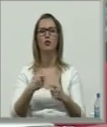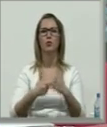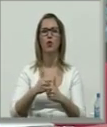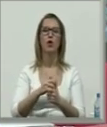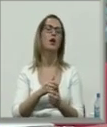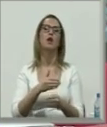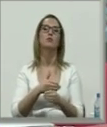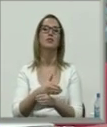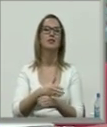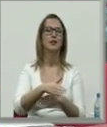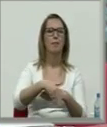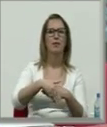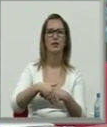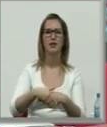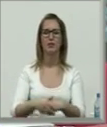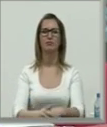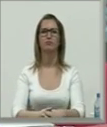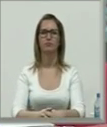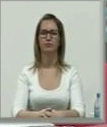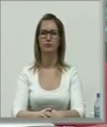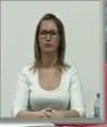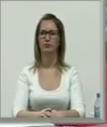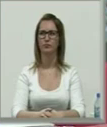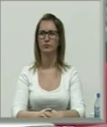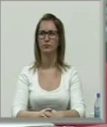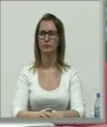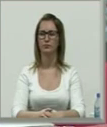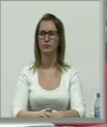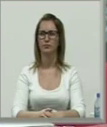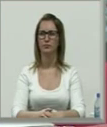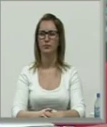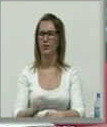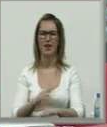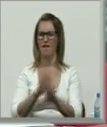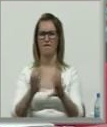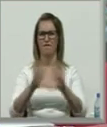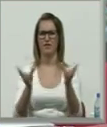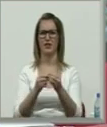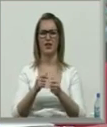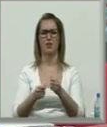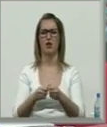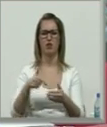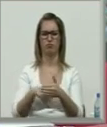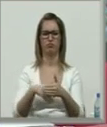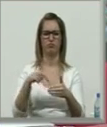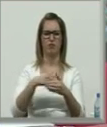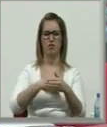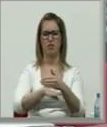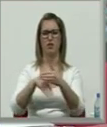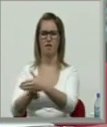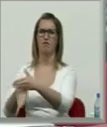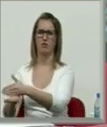tak, że powinniśmy kierować wszystkie nasze działania na zewnątrz, próbując pozyskać kogoś